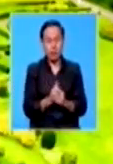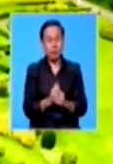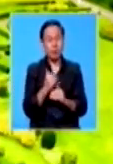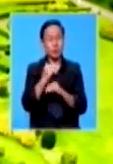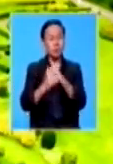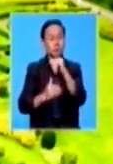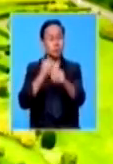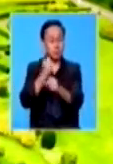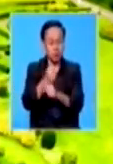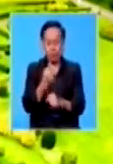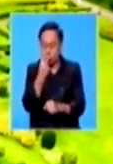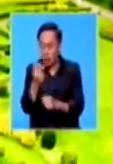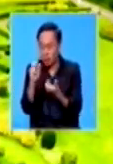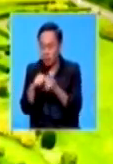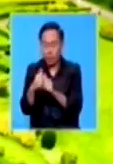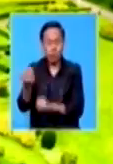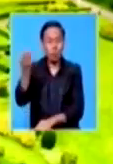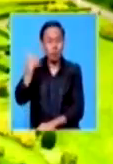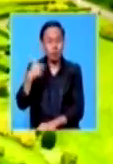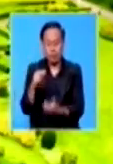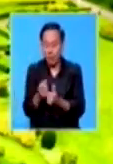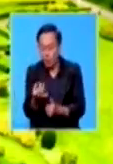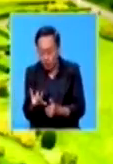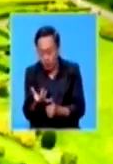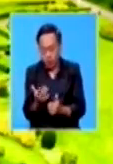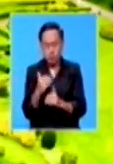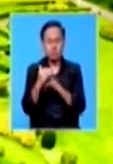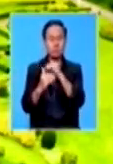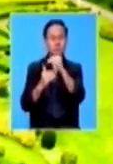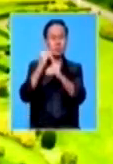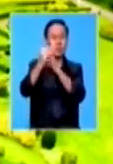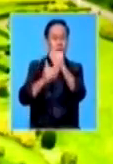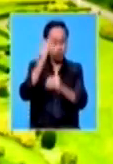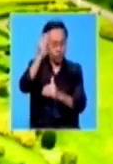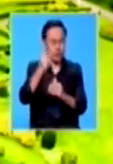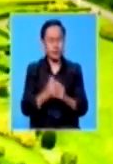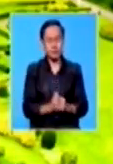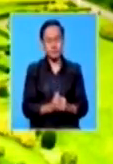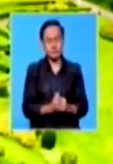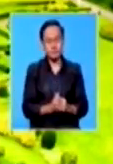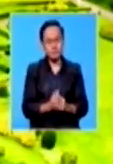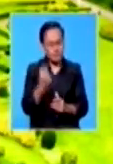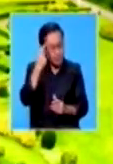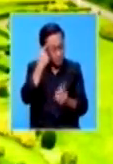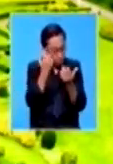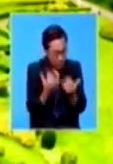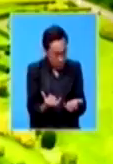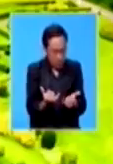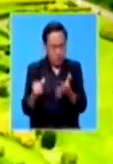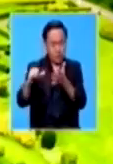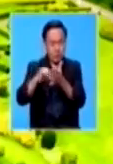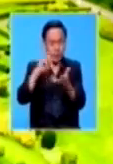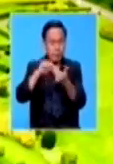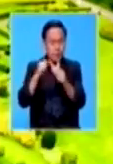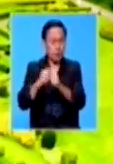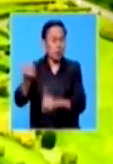ริ่มต้นกันได้ก็เอาของเก่ามาดูที่ว่าอ้าวเรื่องที่มันผ่านนี่ทำไงแล้วอนาคตจะทำไงมันต้องคิดอย่างนี้นะคิดวันนี้แก้ปัญหาใน